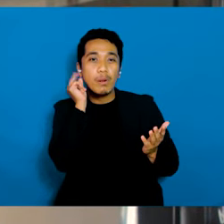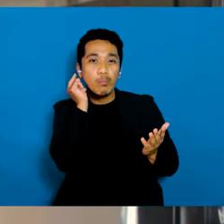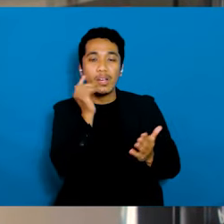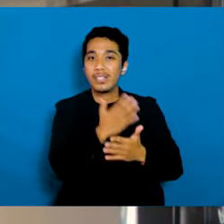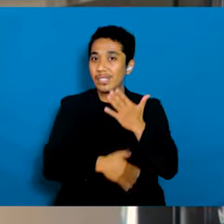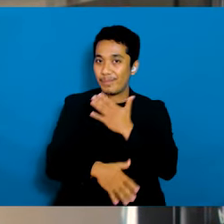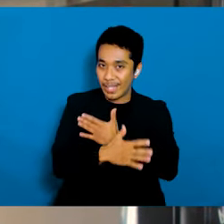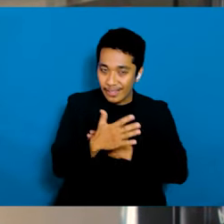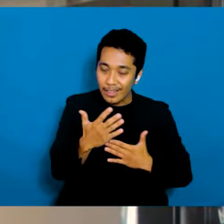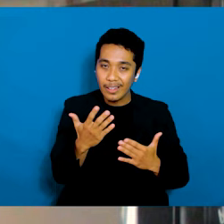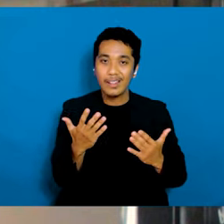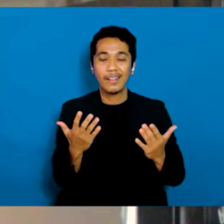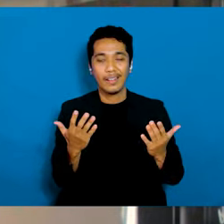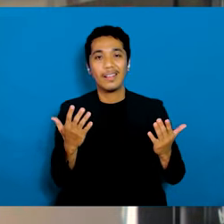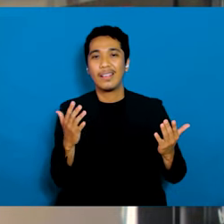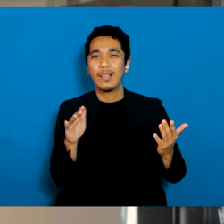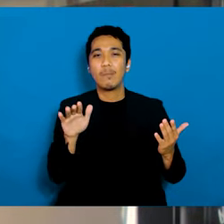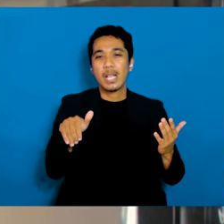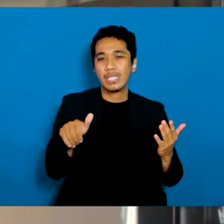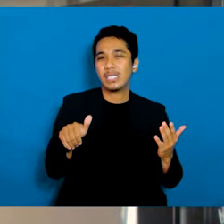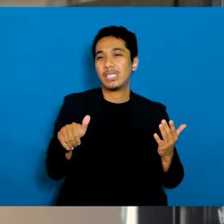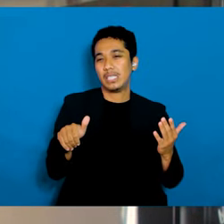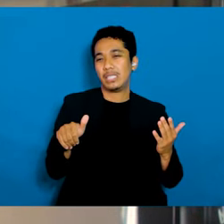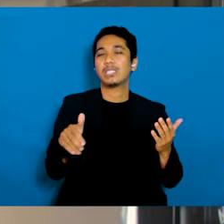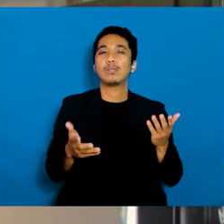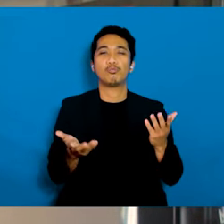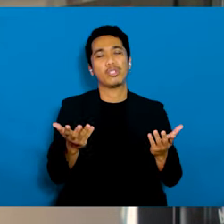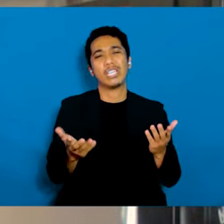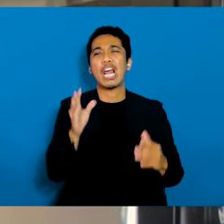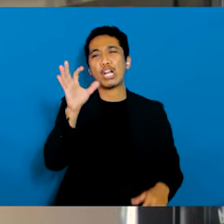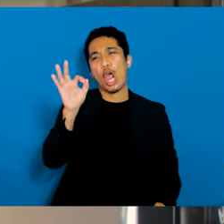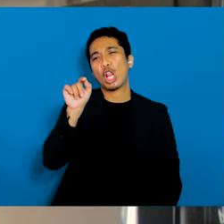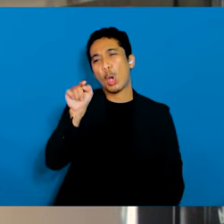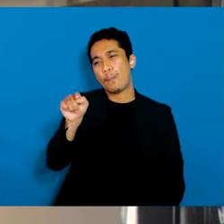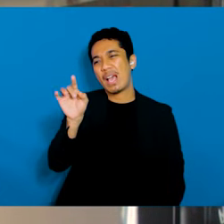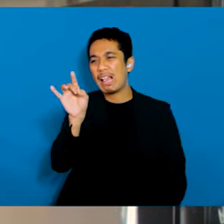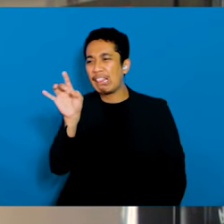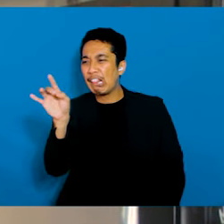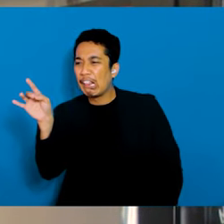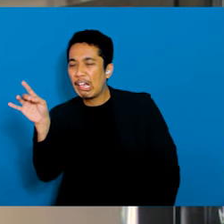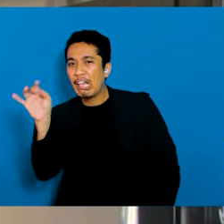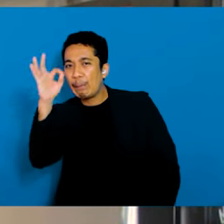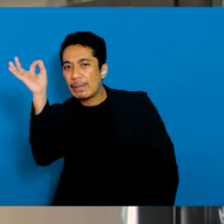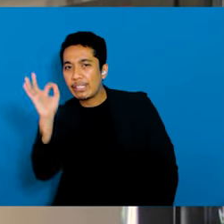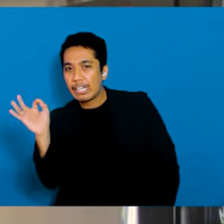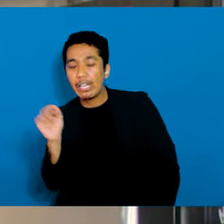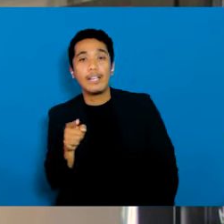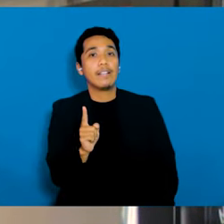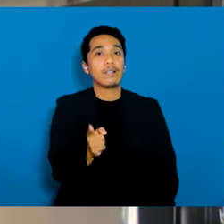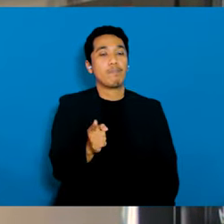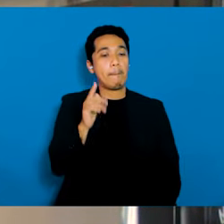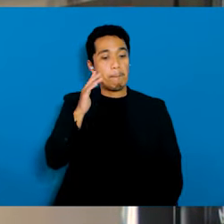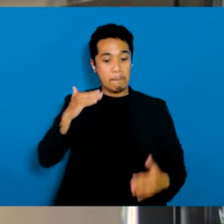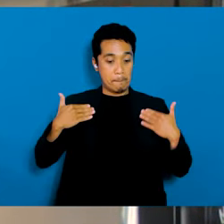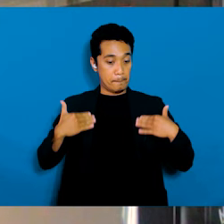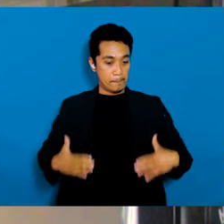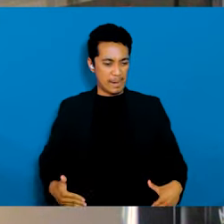perempuan, lebih-lebih perempuan dengan disabilitas ya, itu masih mungkin 0, sekian persen ya,